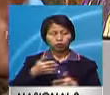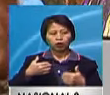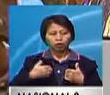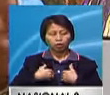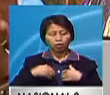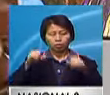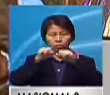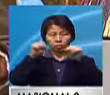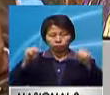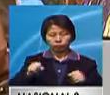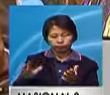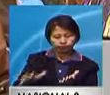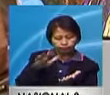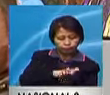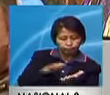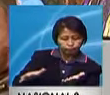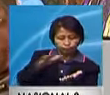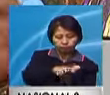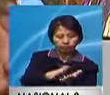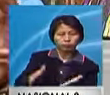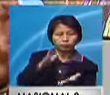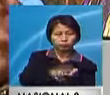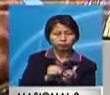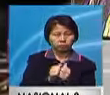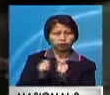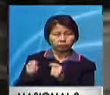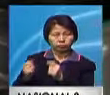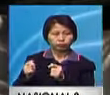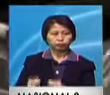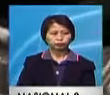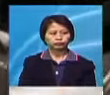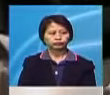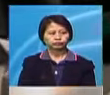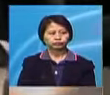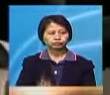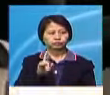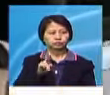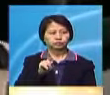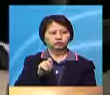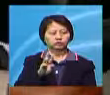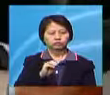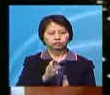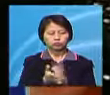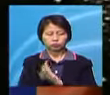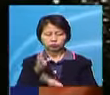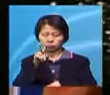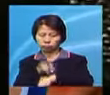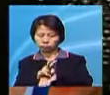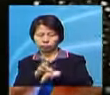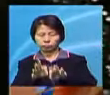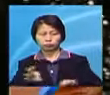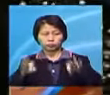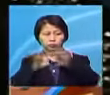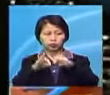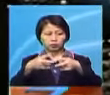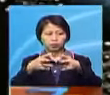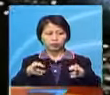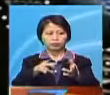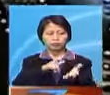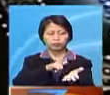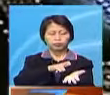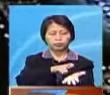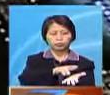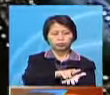diwujudkan sistem duplikasinya dengan segera. RTM sekali lagi menjadi saksi penting perasmian Lapangan